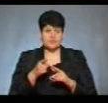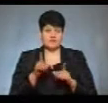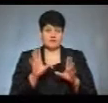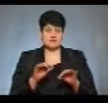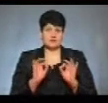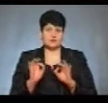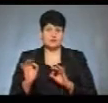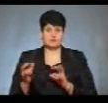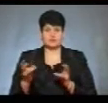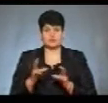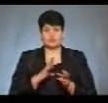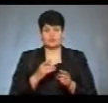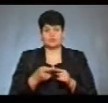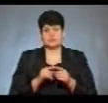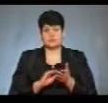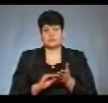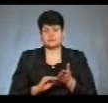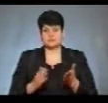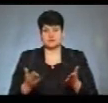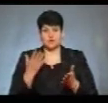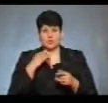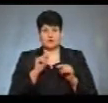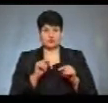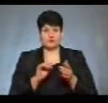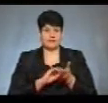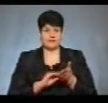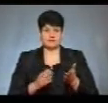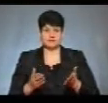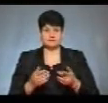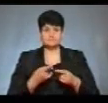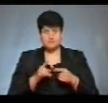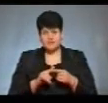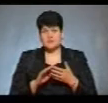нормально, просто потрібно було це зазначити. А коли друкували, не зазначили. Знаєте,